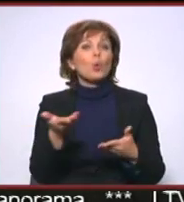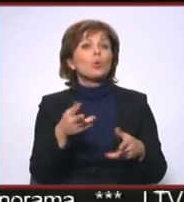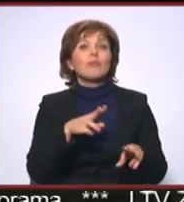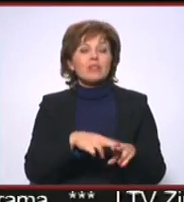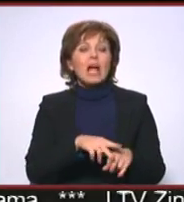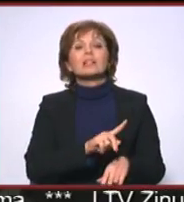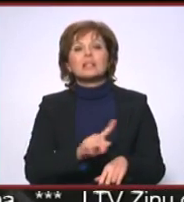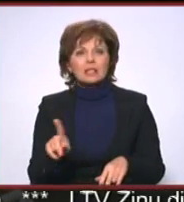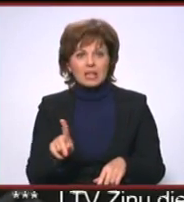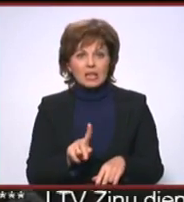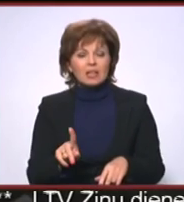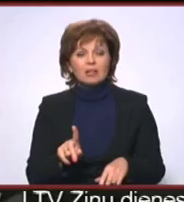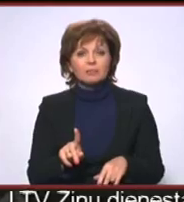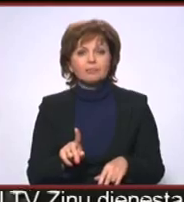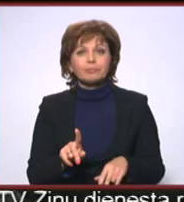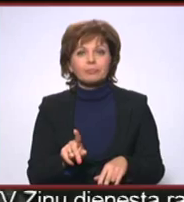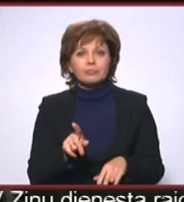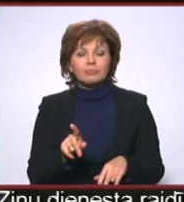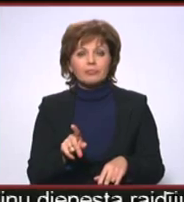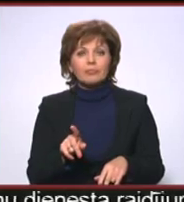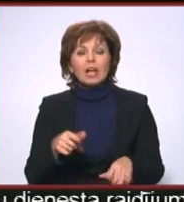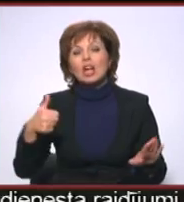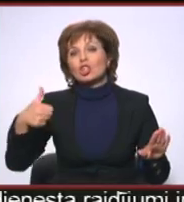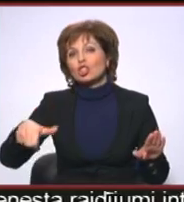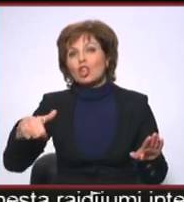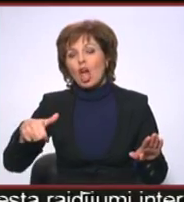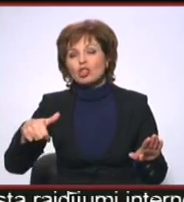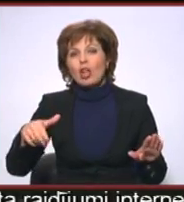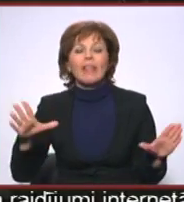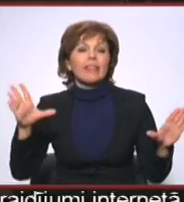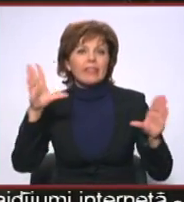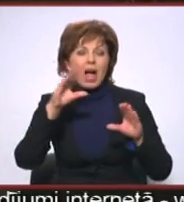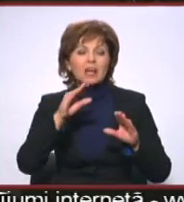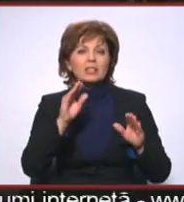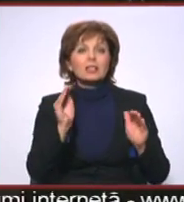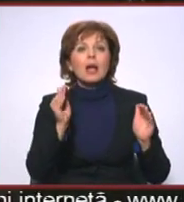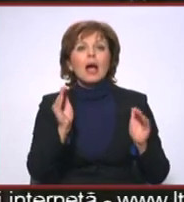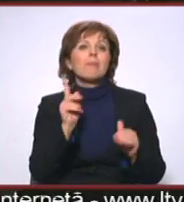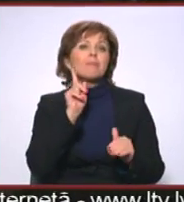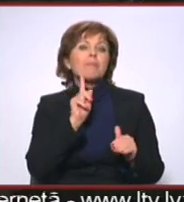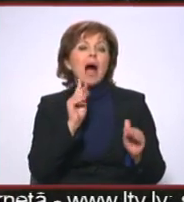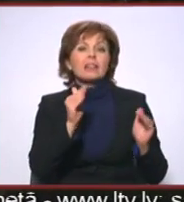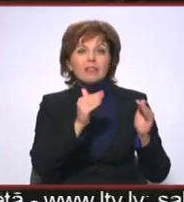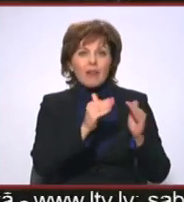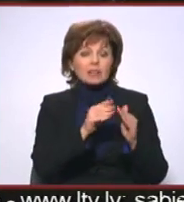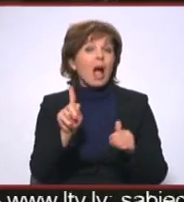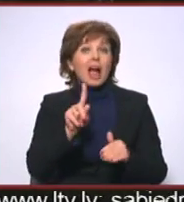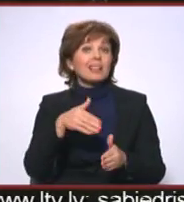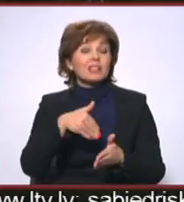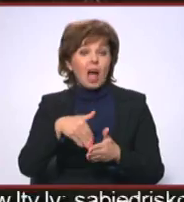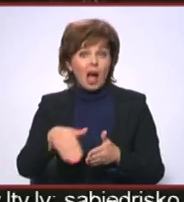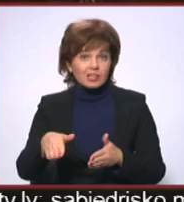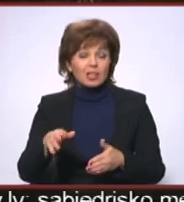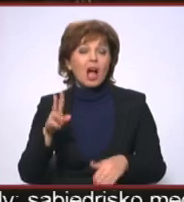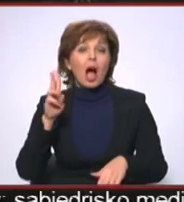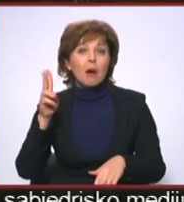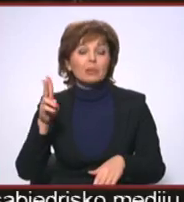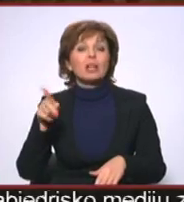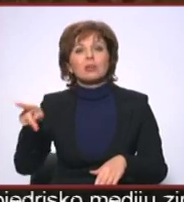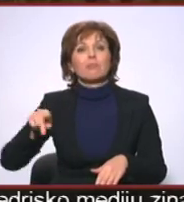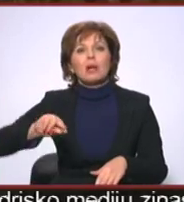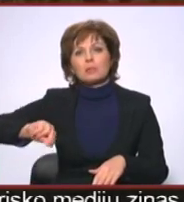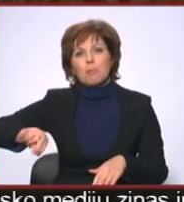Vietas mums ir, jā. Ap 60 vietas nakts patversmē. Tie, kuri atsakās doties uz nakts patvērsmi, apliecina to ar savu